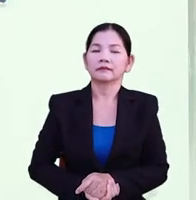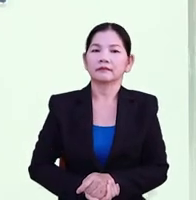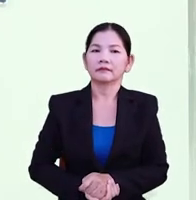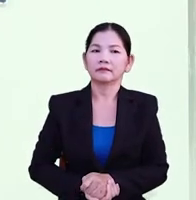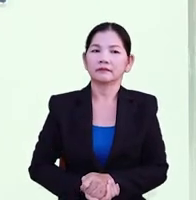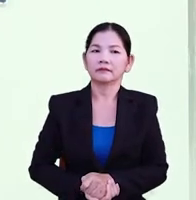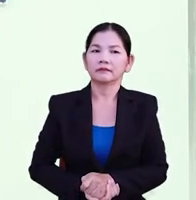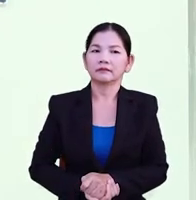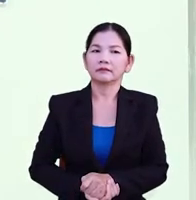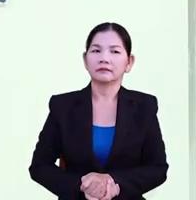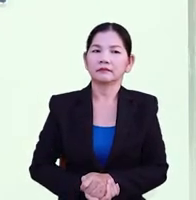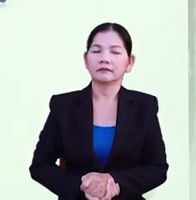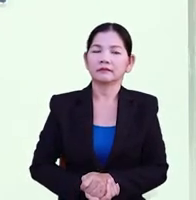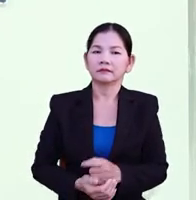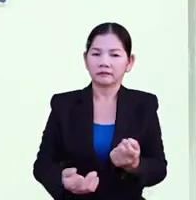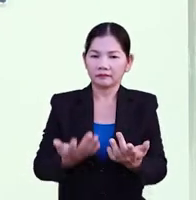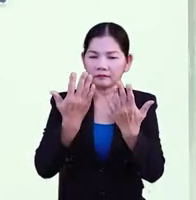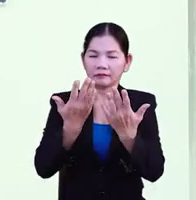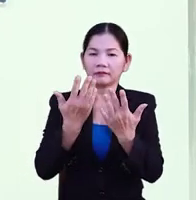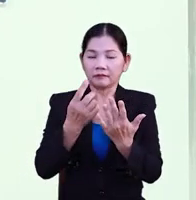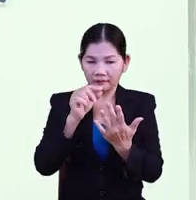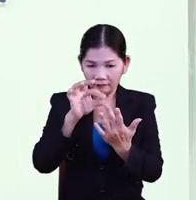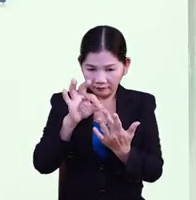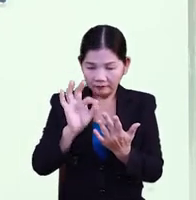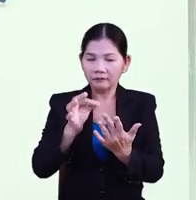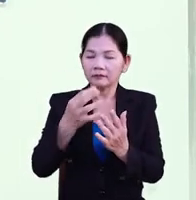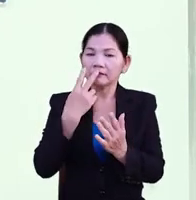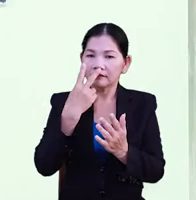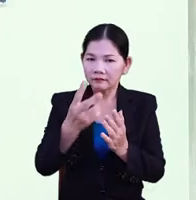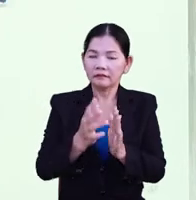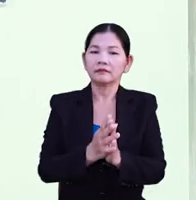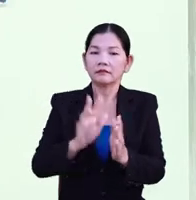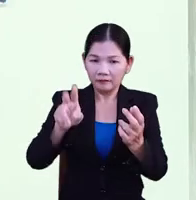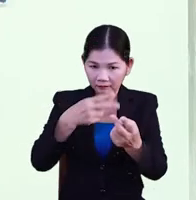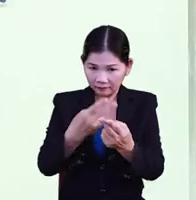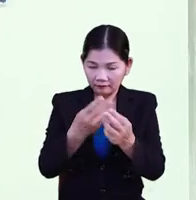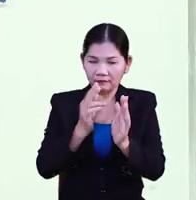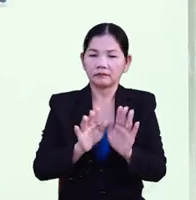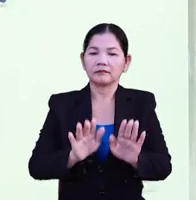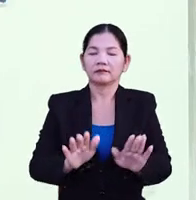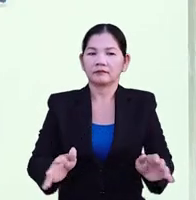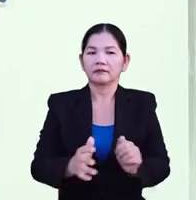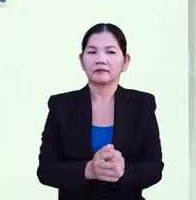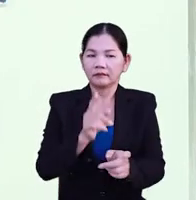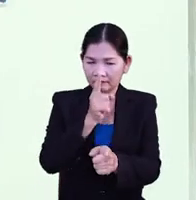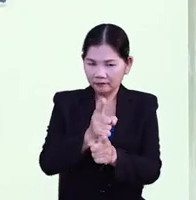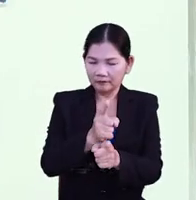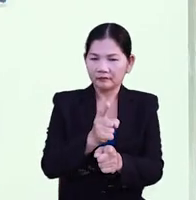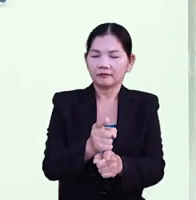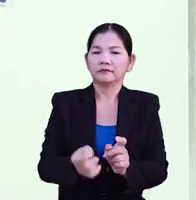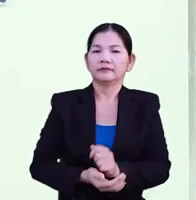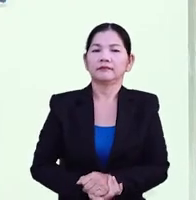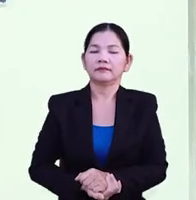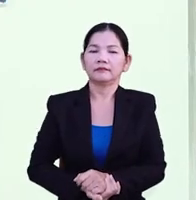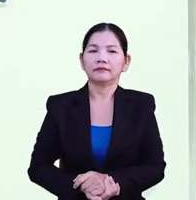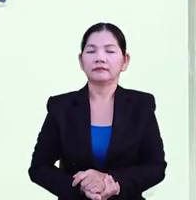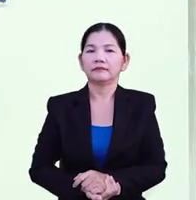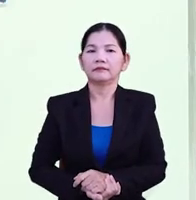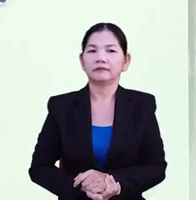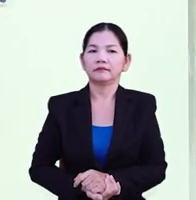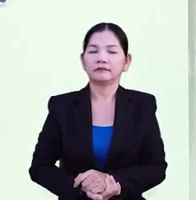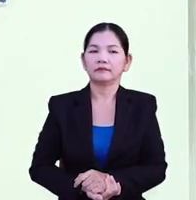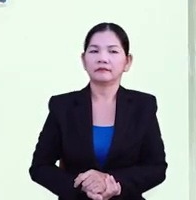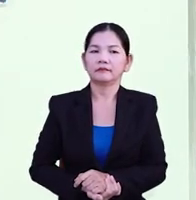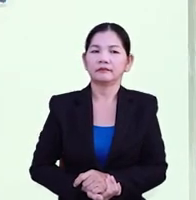ចាតោះផ្ទៀងផ្ទាត់ជាមួយអ្នកគ្រូទាំងអស់គ្នាថាតើចម្លើយដែលកូនបានប្រាប់អ្នកគ្រូត្រឹមត្រូវដែរឬទេចាអ